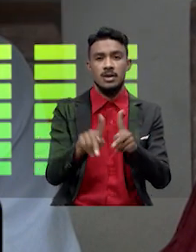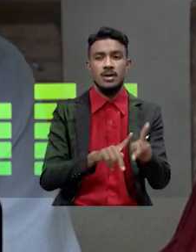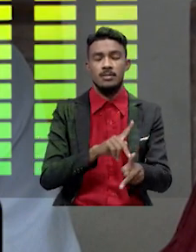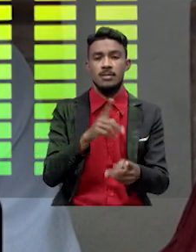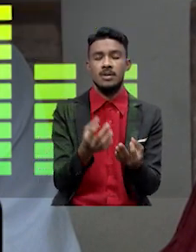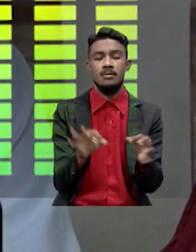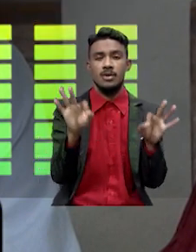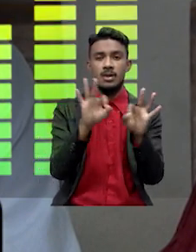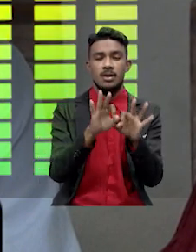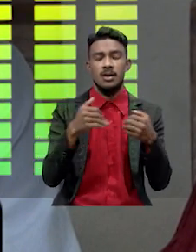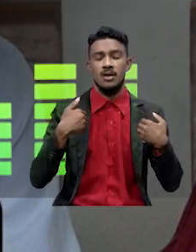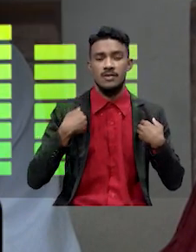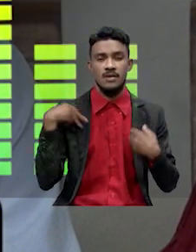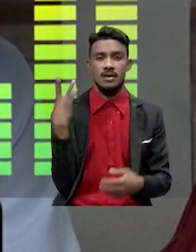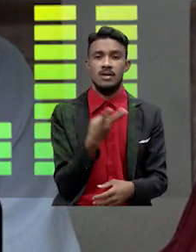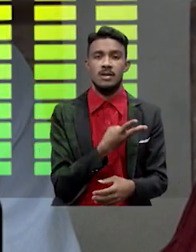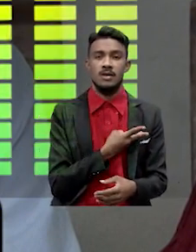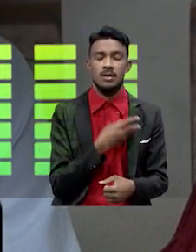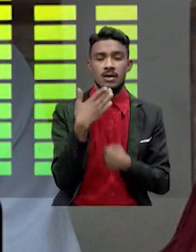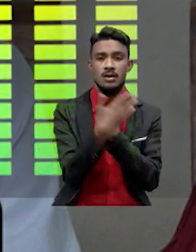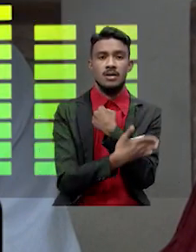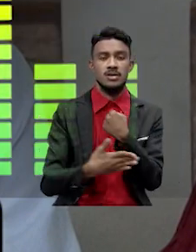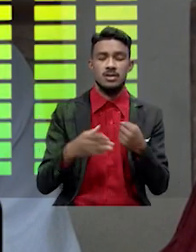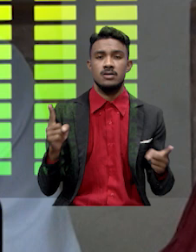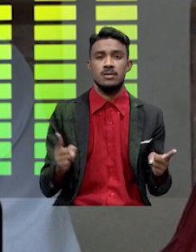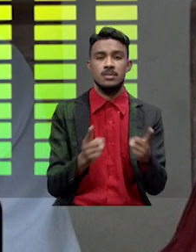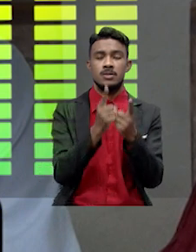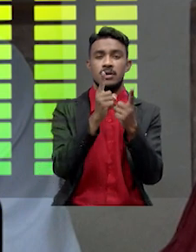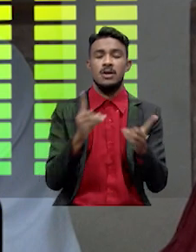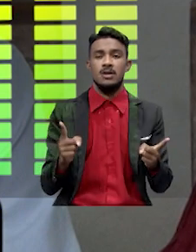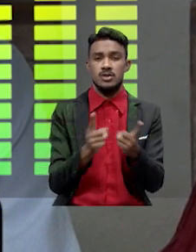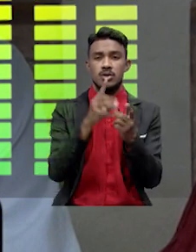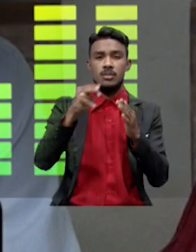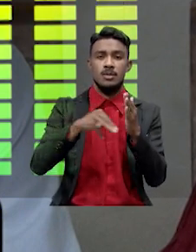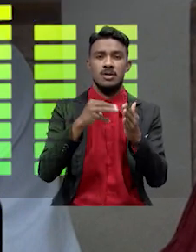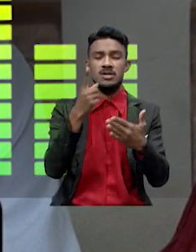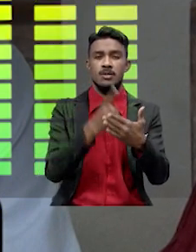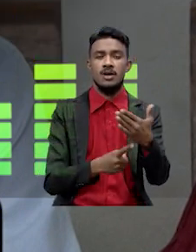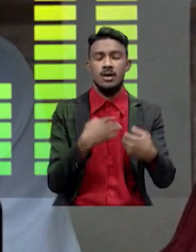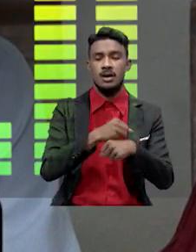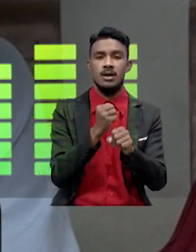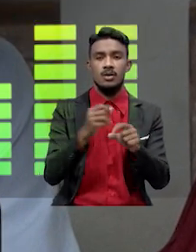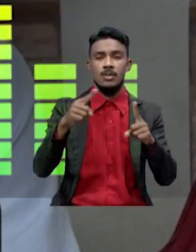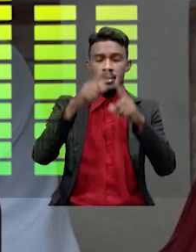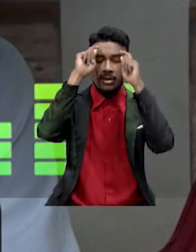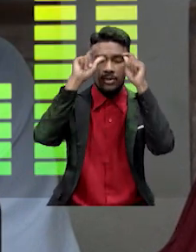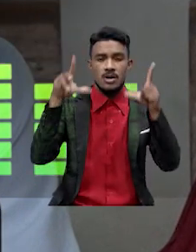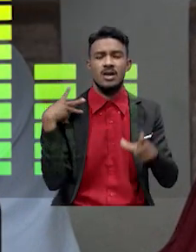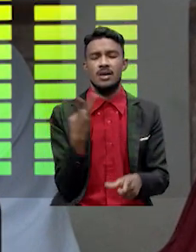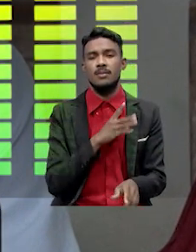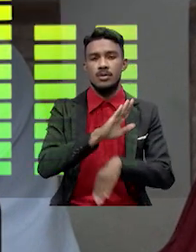sene tener rai persija kuliah di rekamus ba media saida makasih ratu halo ba yatimo atun ne mantu bela